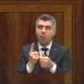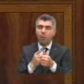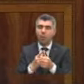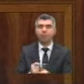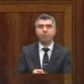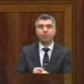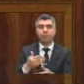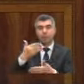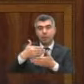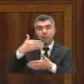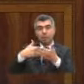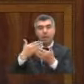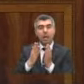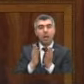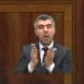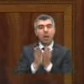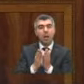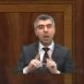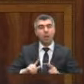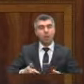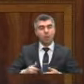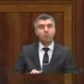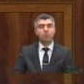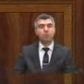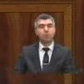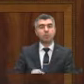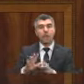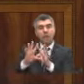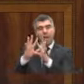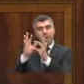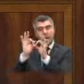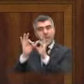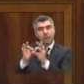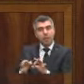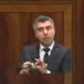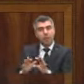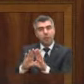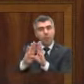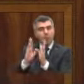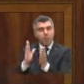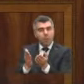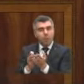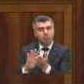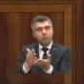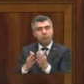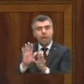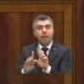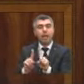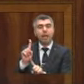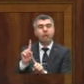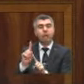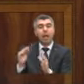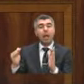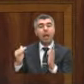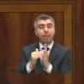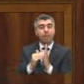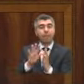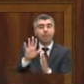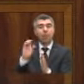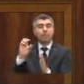المؤسسات التعليمية التي بلغ عددها الإجمالي تقريبا 11500